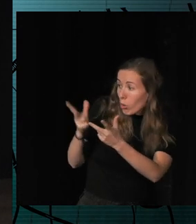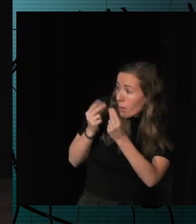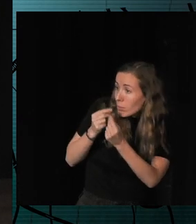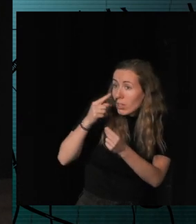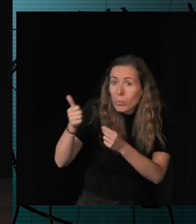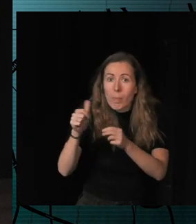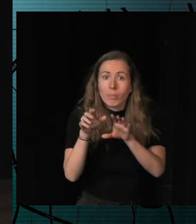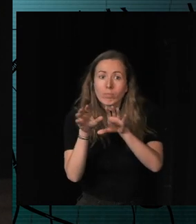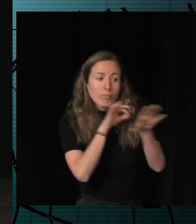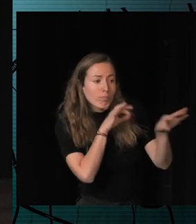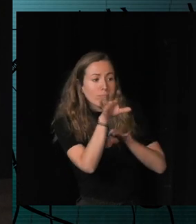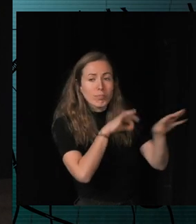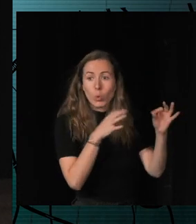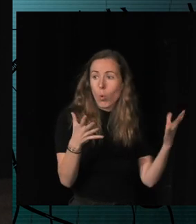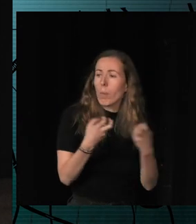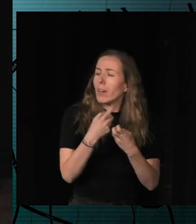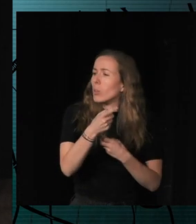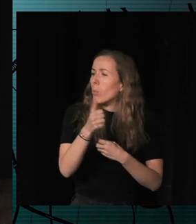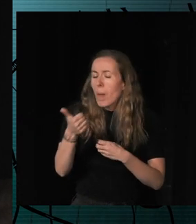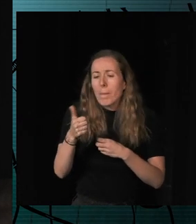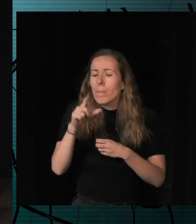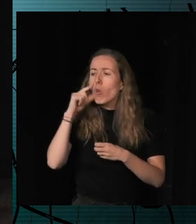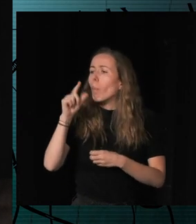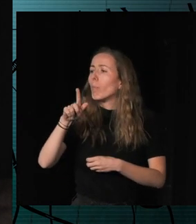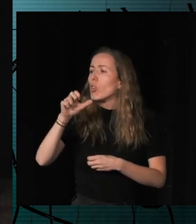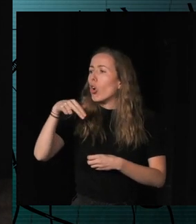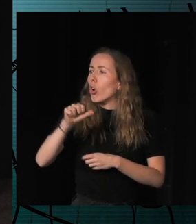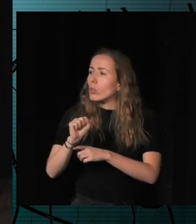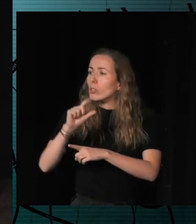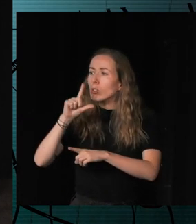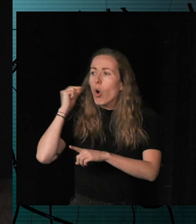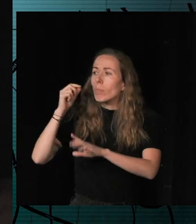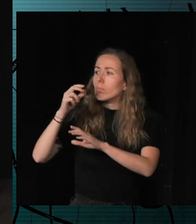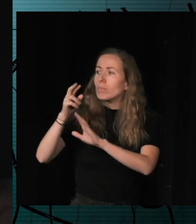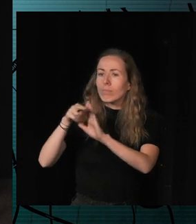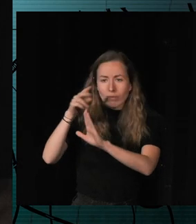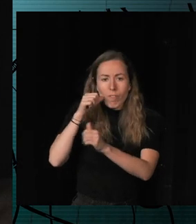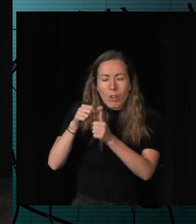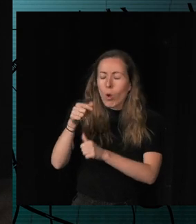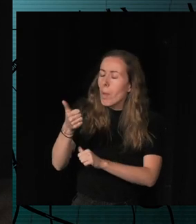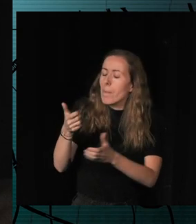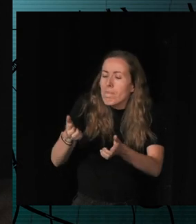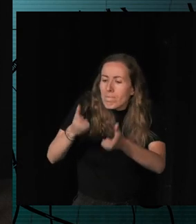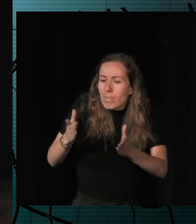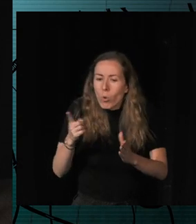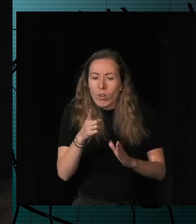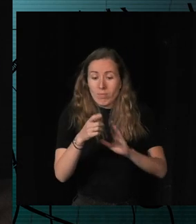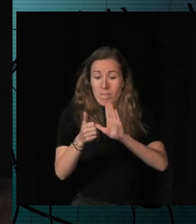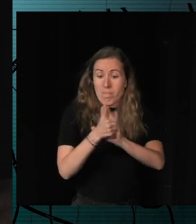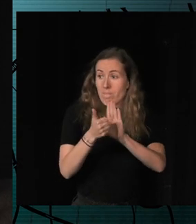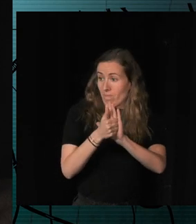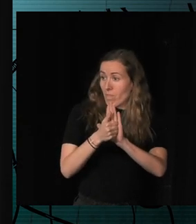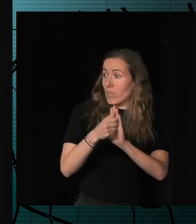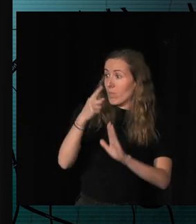jeu les choix qu'il a fait il y a notamment un un choix euh très important c'est de faire un personnage principal